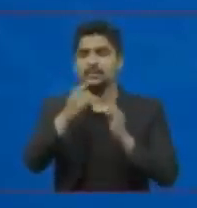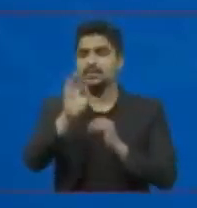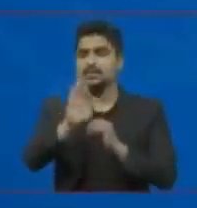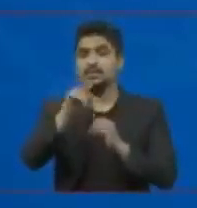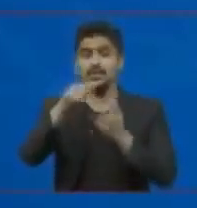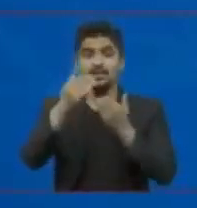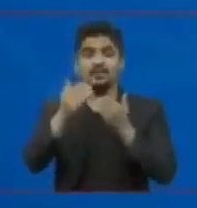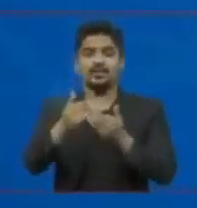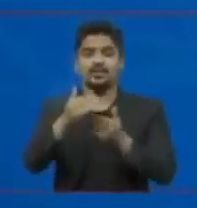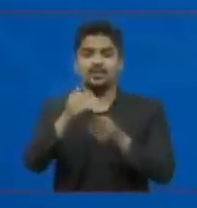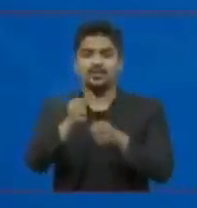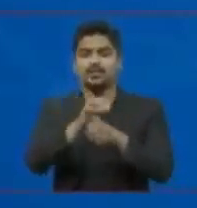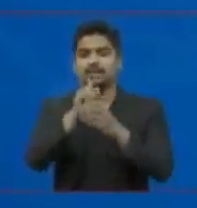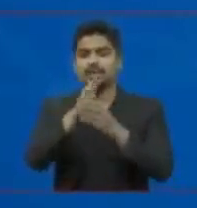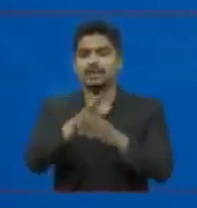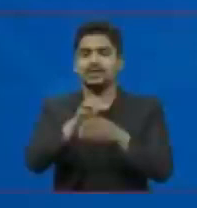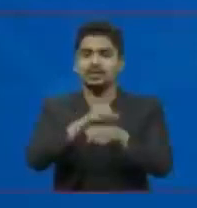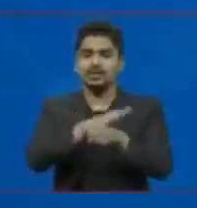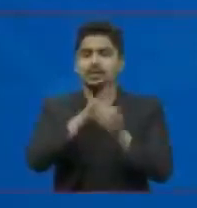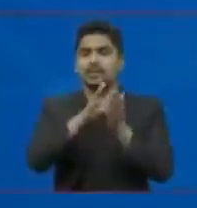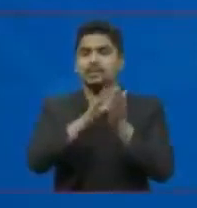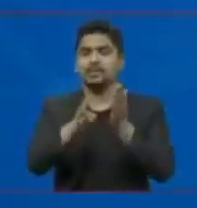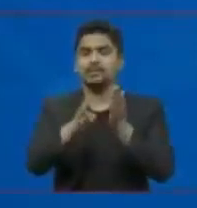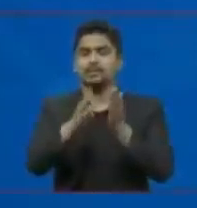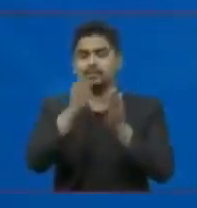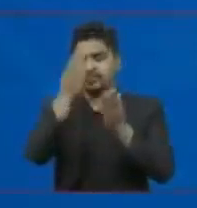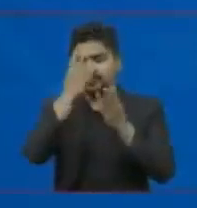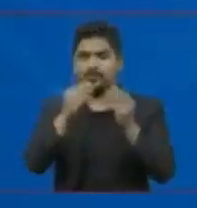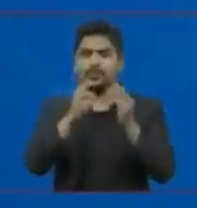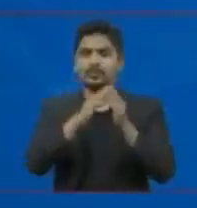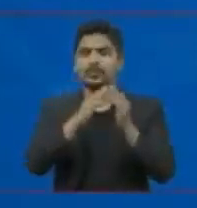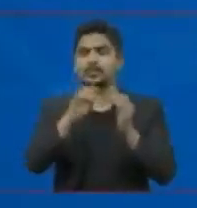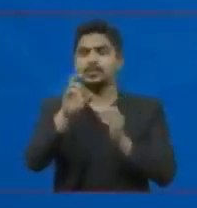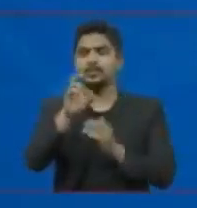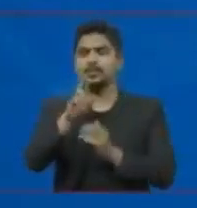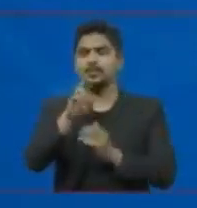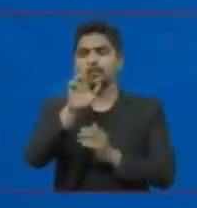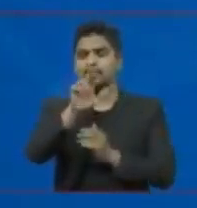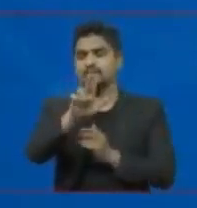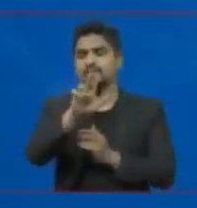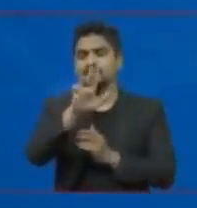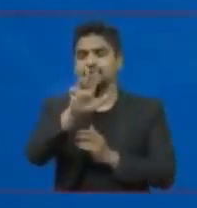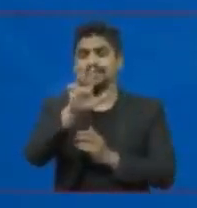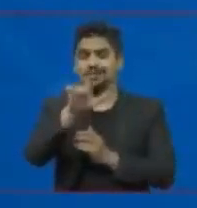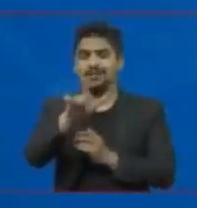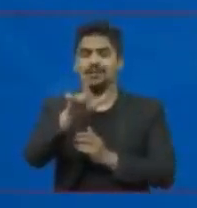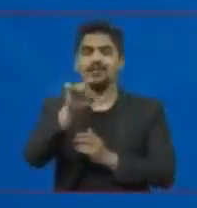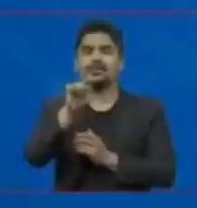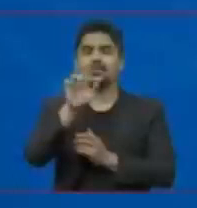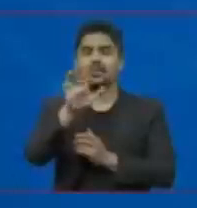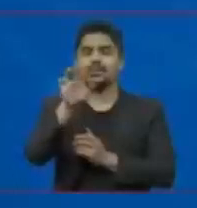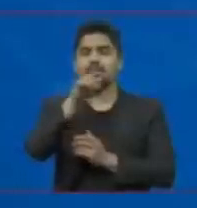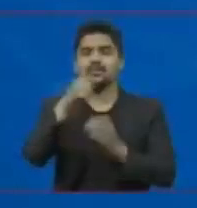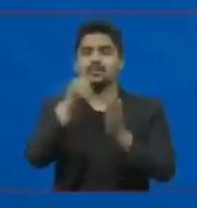जनमोर्चाले समर्थन फिर्ता लिएपछि प्रदेशसभामै अविश्वासको प्रस्ताव दर्ता को डरले सरकारले गैराती नै प्रदेशसभाको अधिवेशन